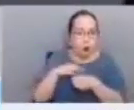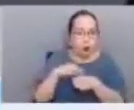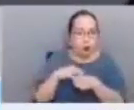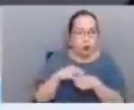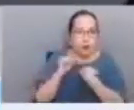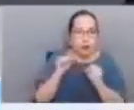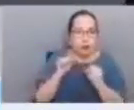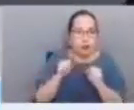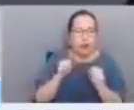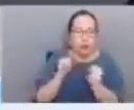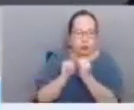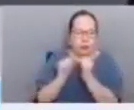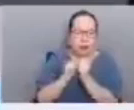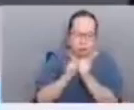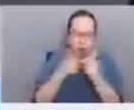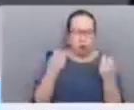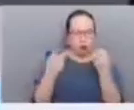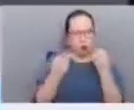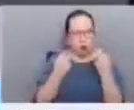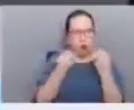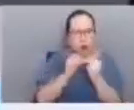pwede na po kayo umutang